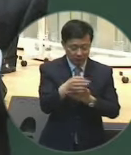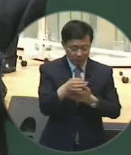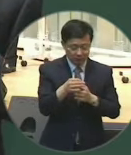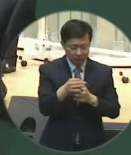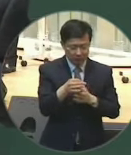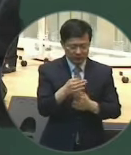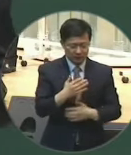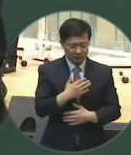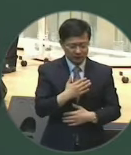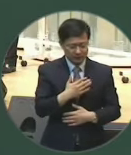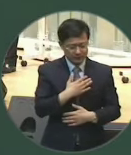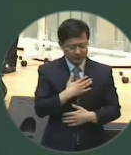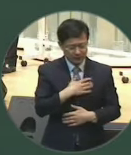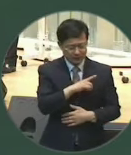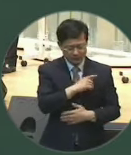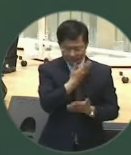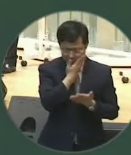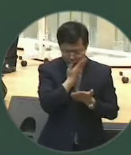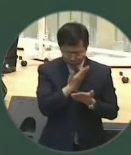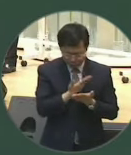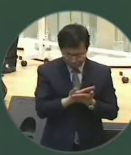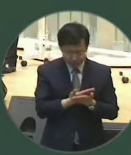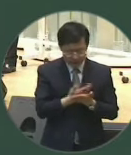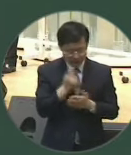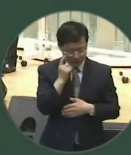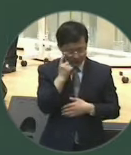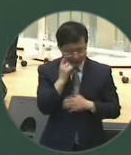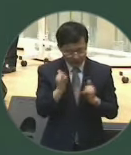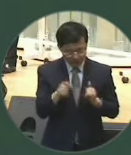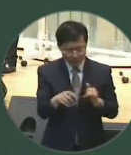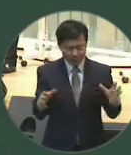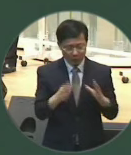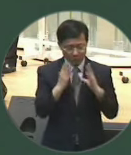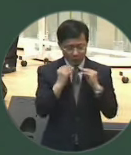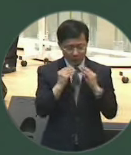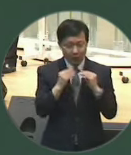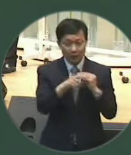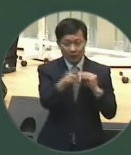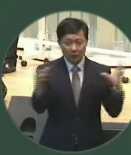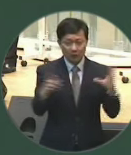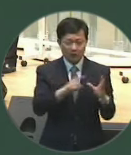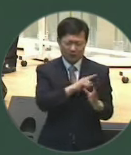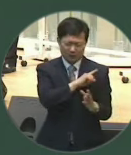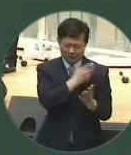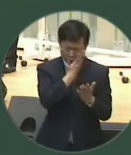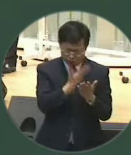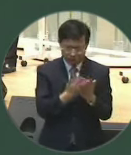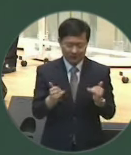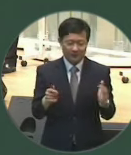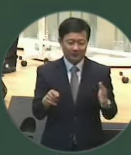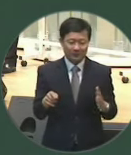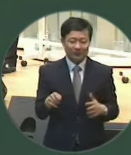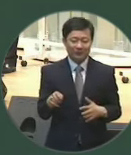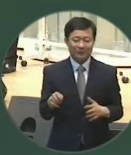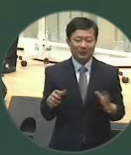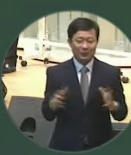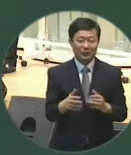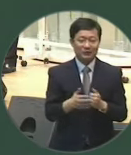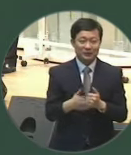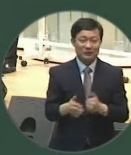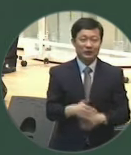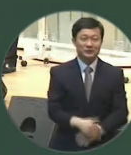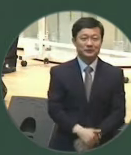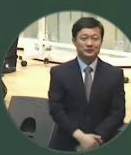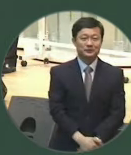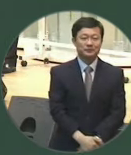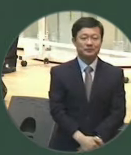내가 가장 소중하게 여기는 사람들이 여기 있어요. When I give my special offering, I 그렇죠? would do that at church on a Sunday, but